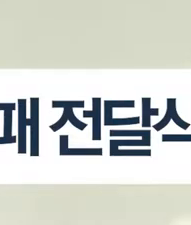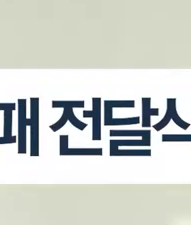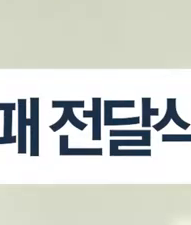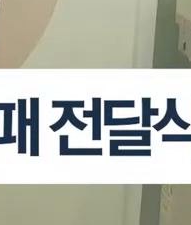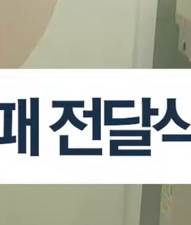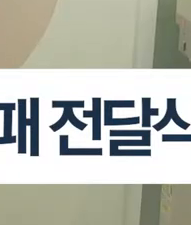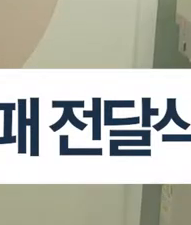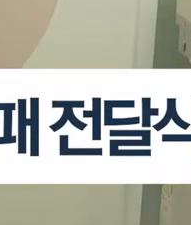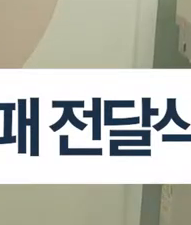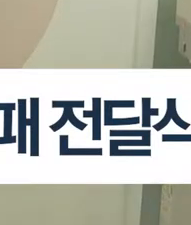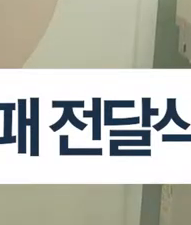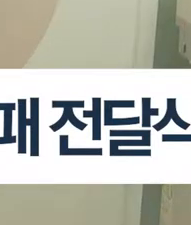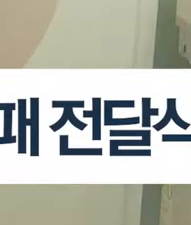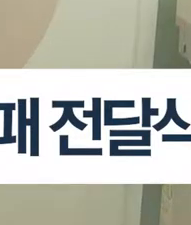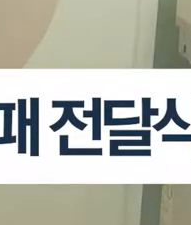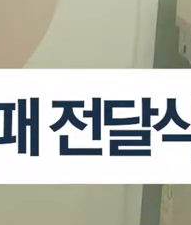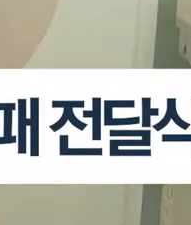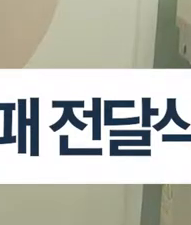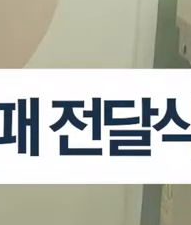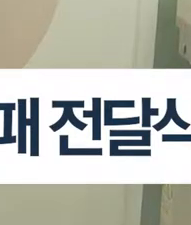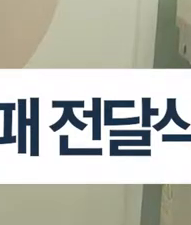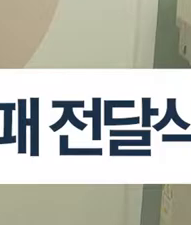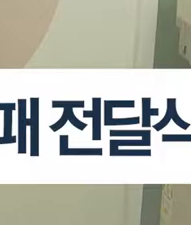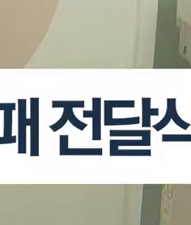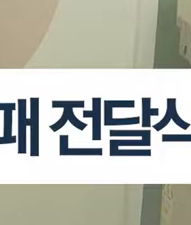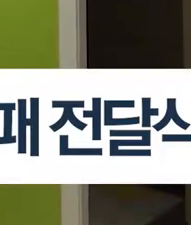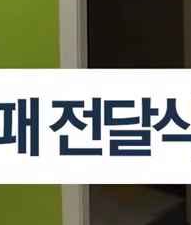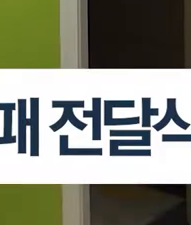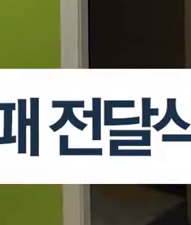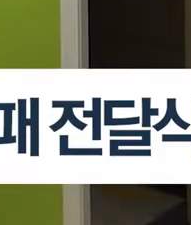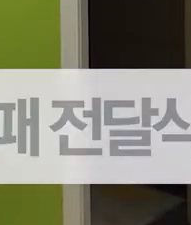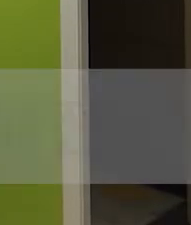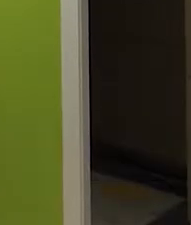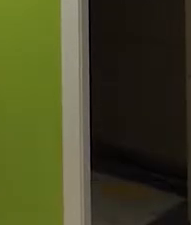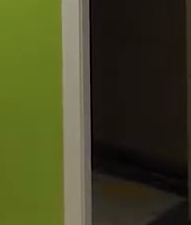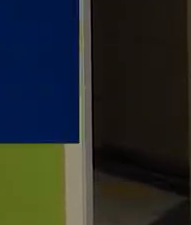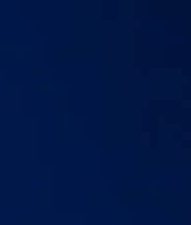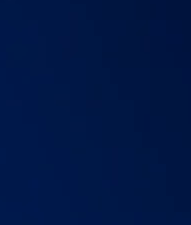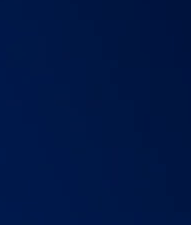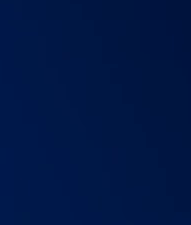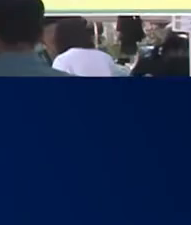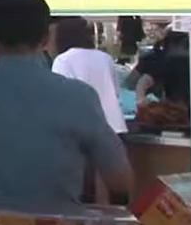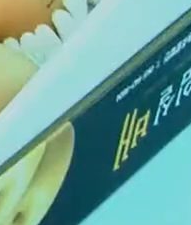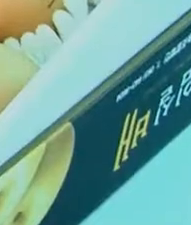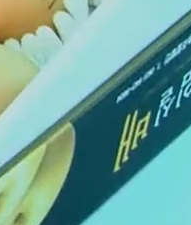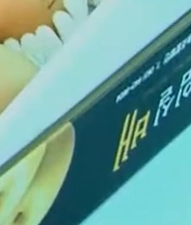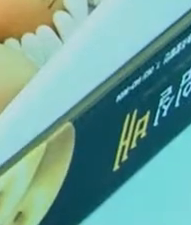서울사회복지공동모금회로부터 우수자치구 표창과 지원금 5,500만 원을 전달받았습니다.